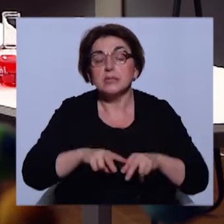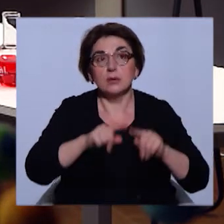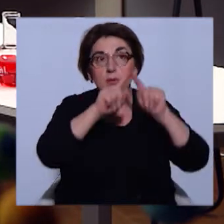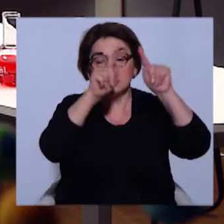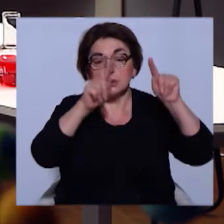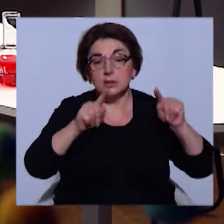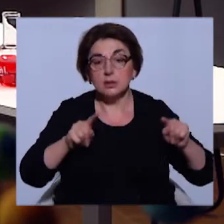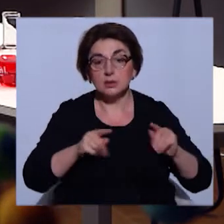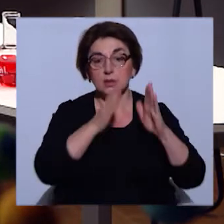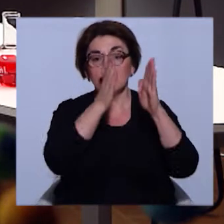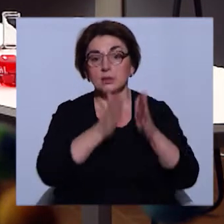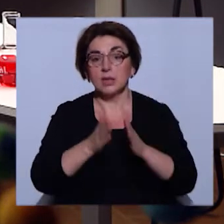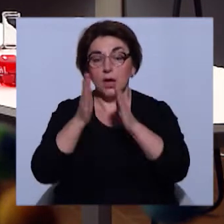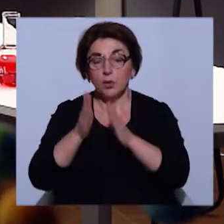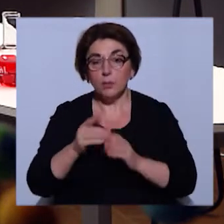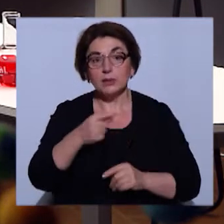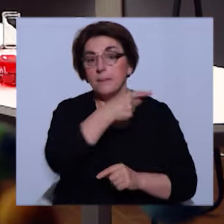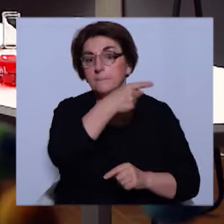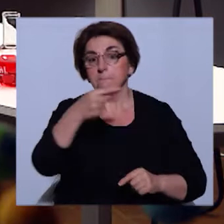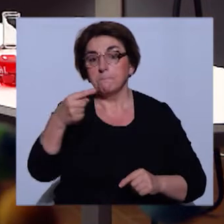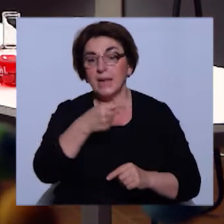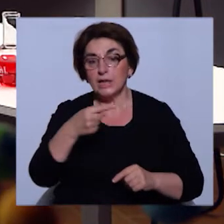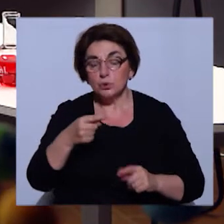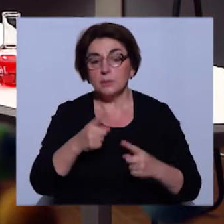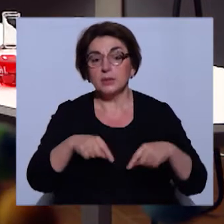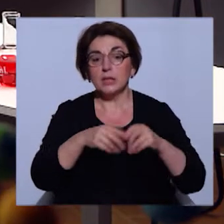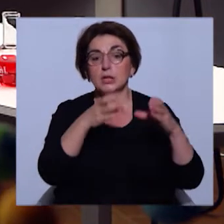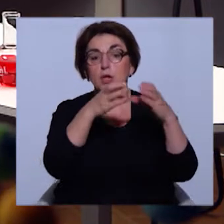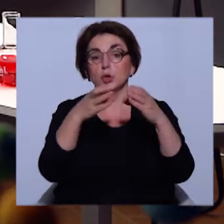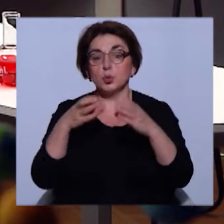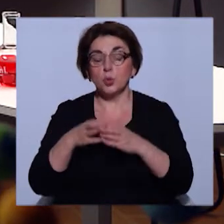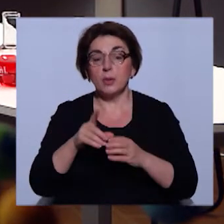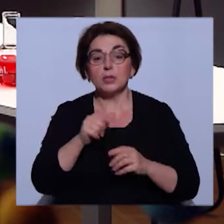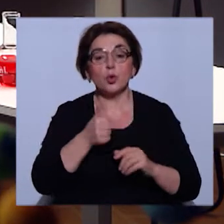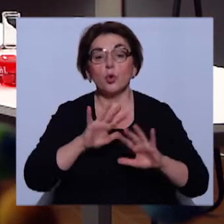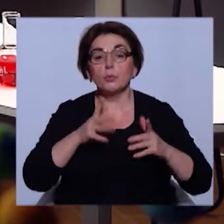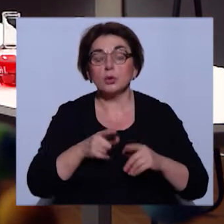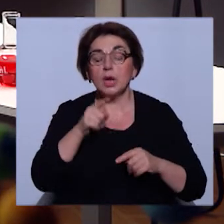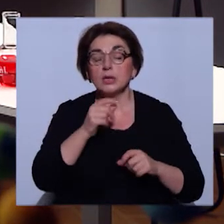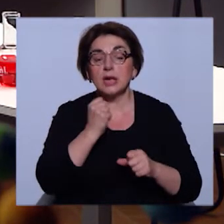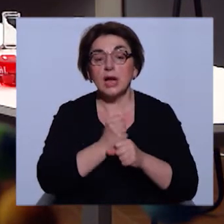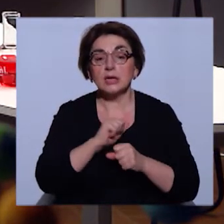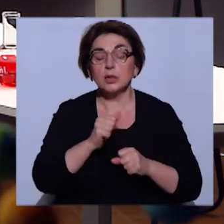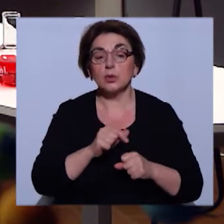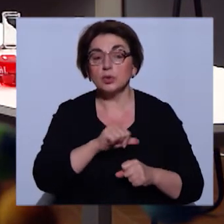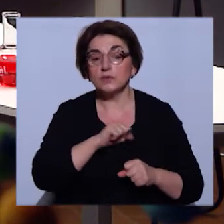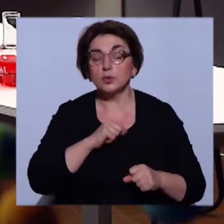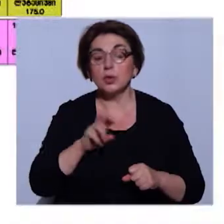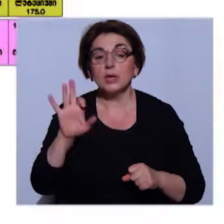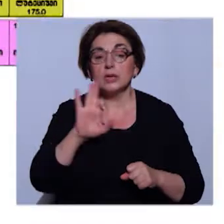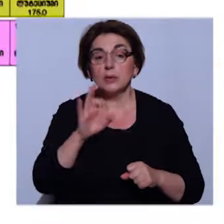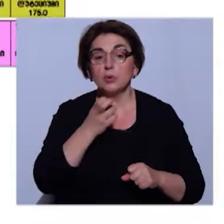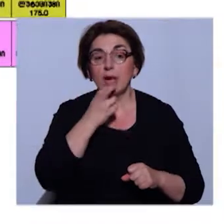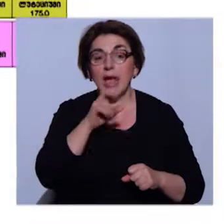დაყო პერიოდებად და ჯგუფებად და მან ეს მოახერხა ელემენტთა ატომური მასების ზრდის